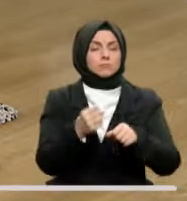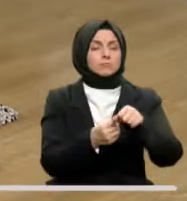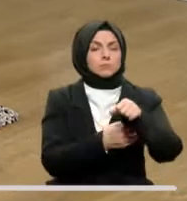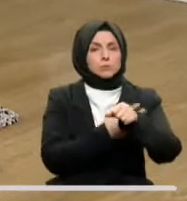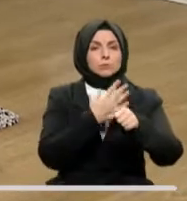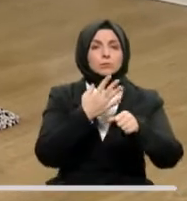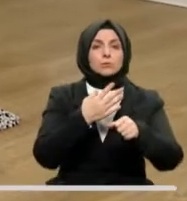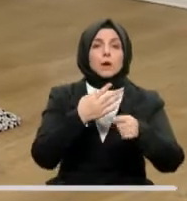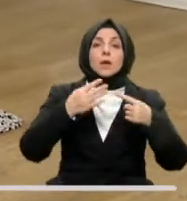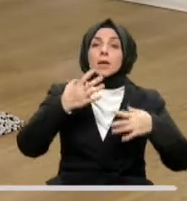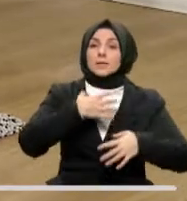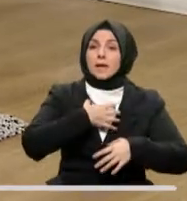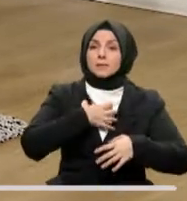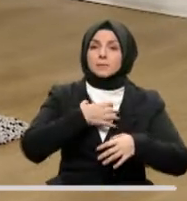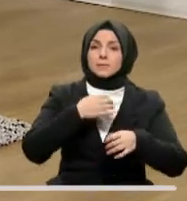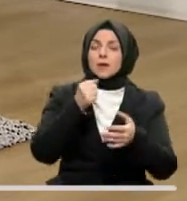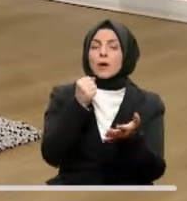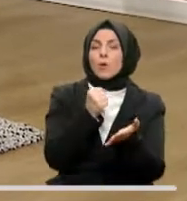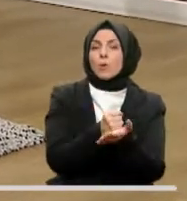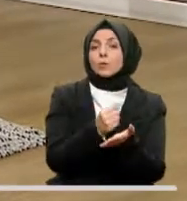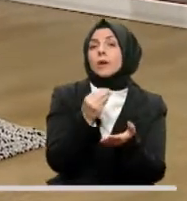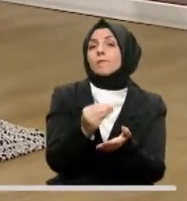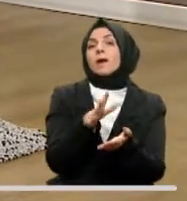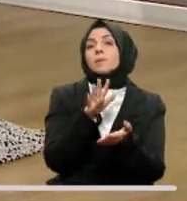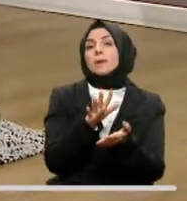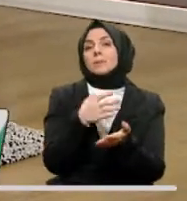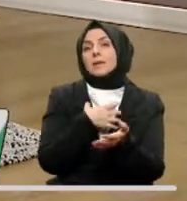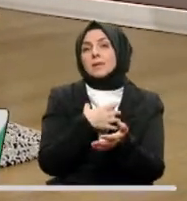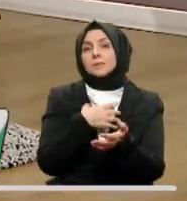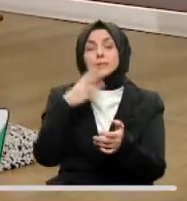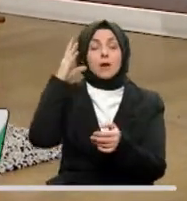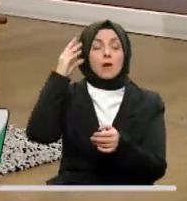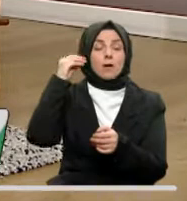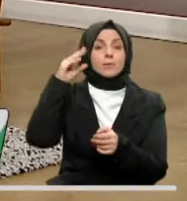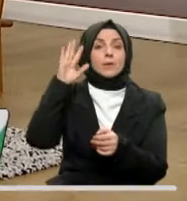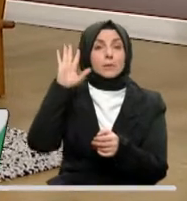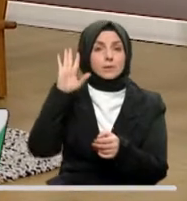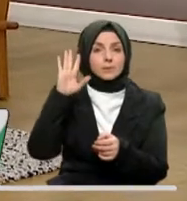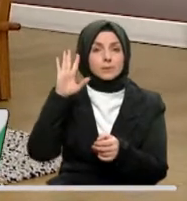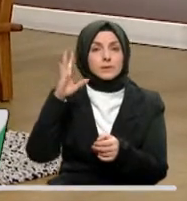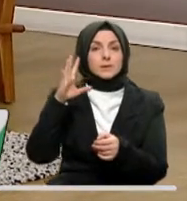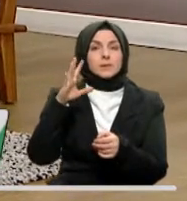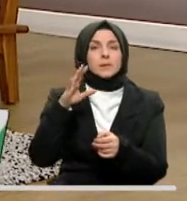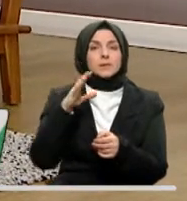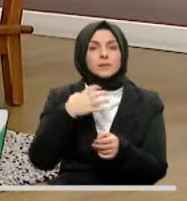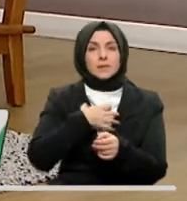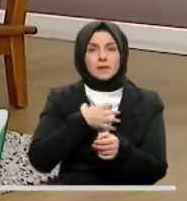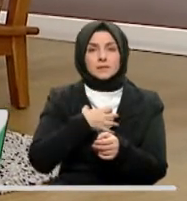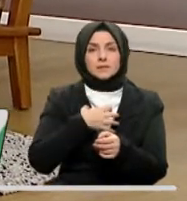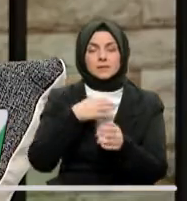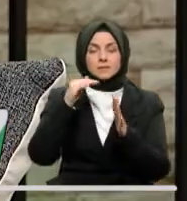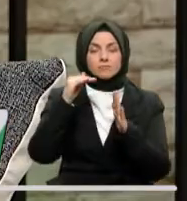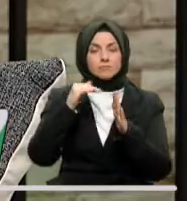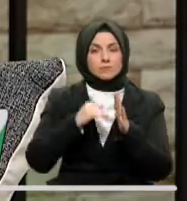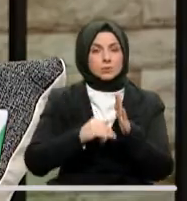Bizim kendimize onaylamamıza Kendi öz değerimizin farkında olamamakta özgüvenimizi düşük olmasıyla da ilişkili